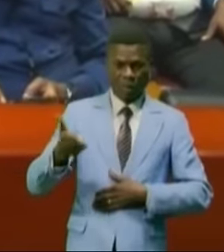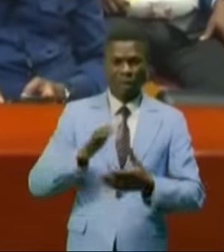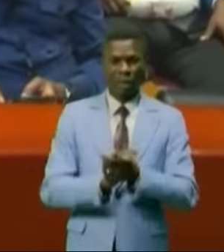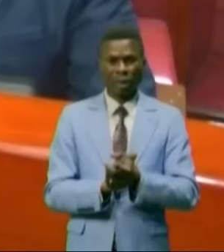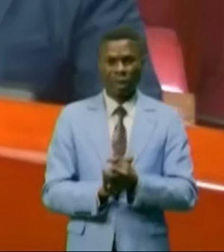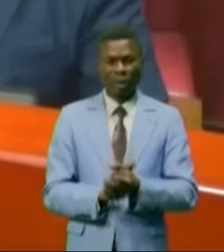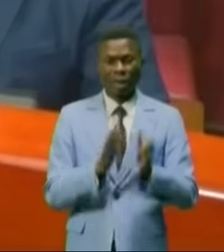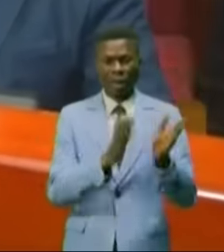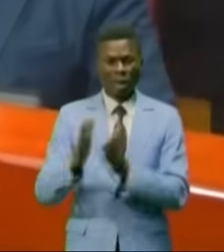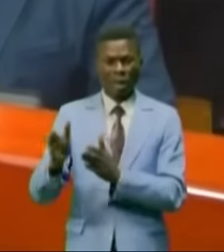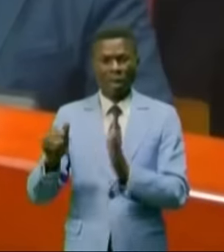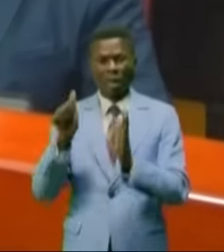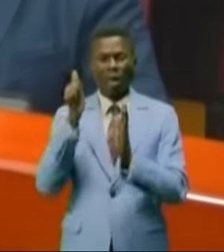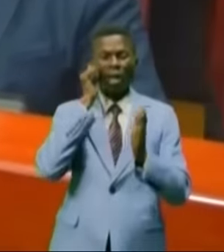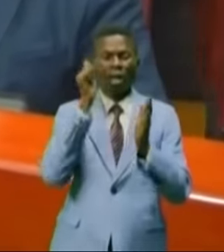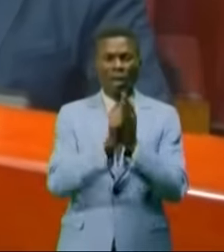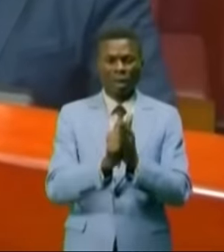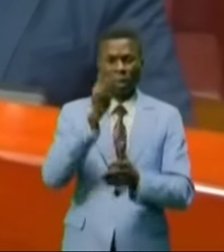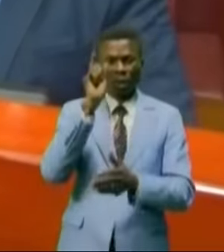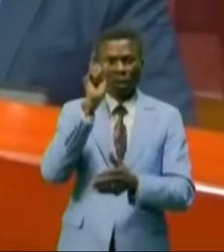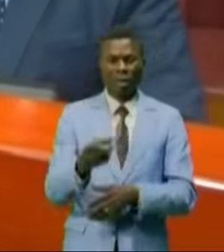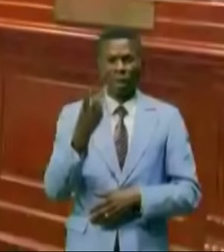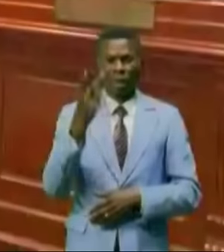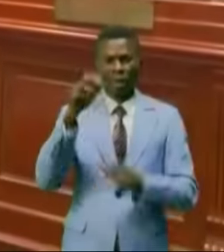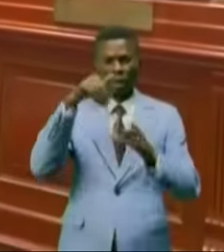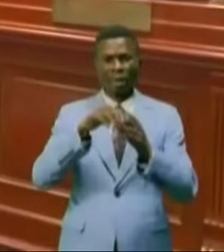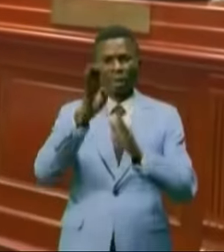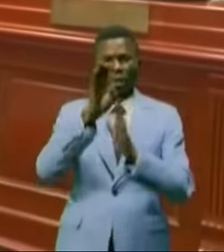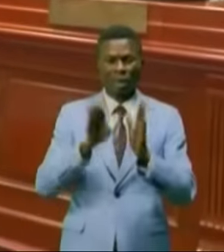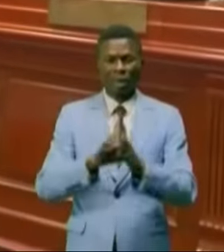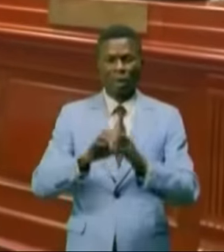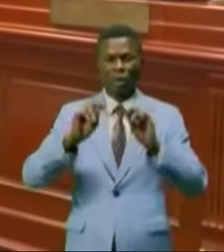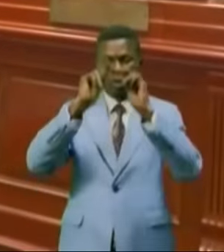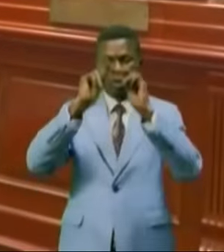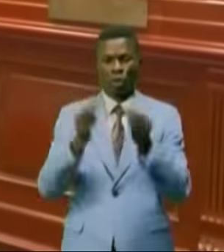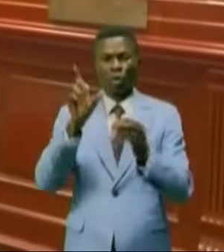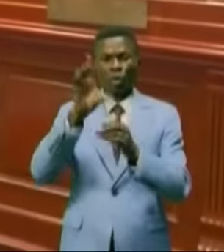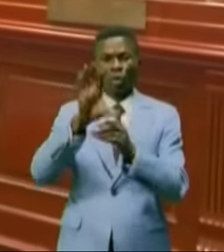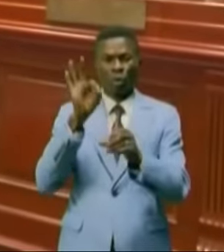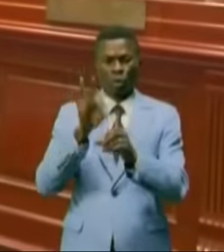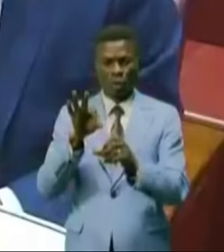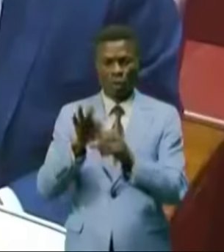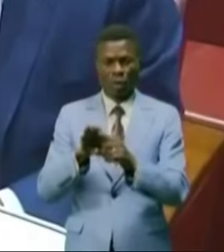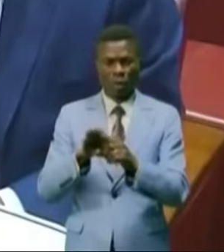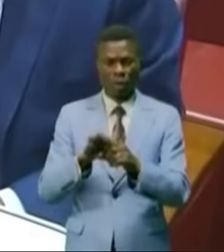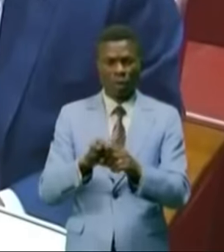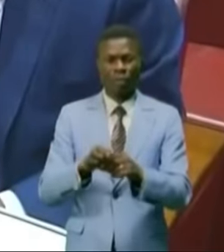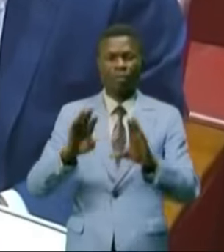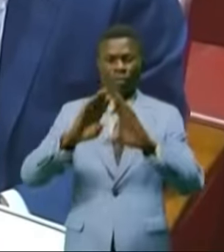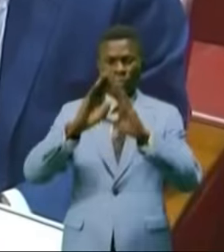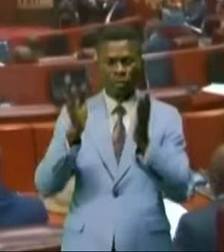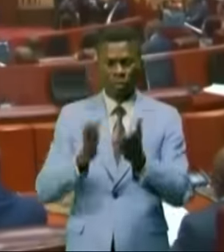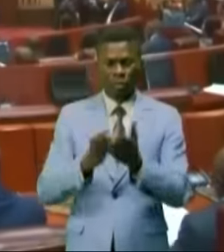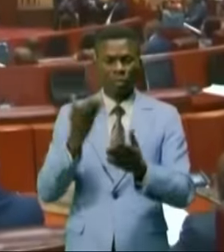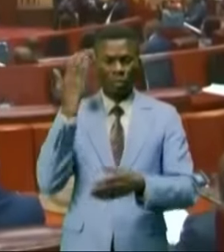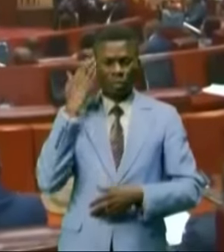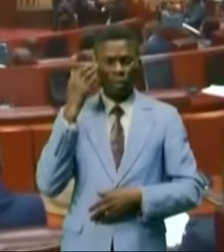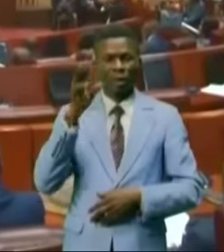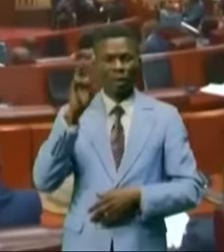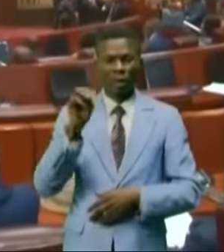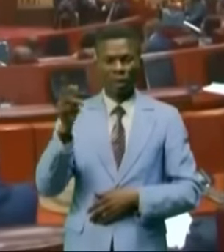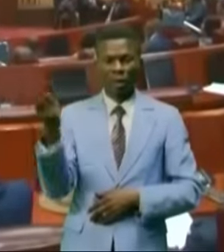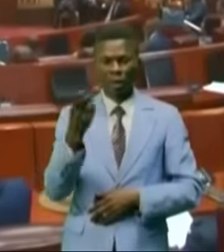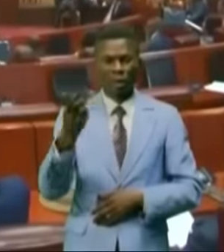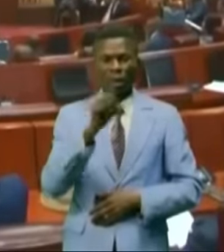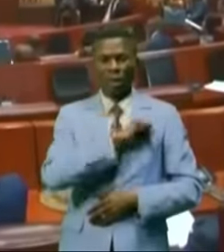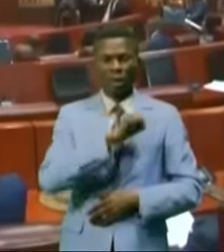aux dispositions de l'article 108 de la Constitution et 78 de la loi électorale, les honorables Lutundula et Mukendeshai ont